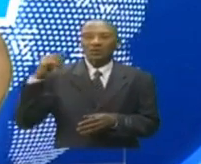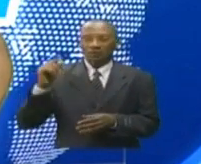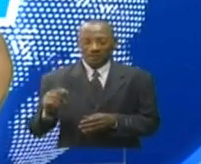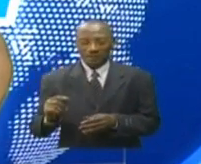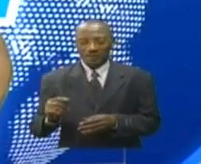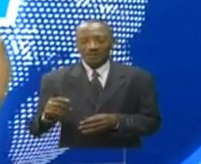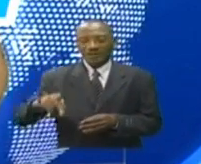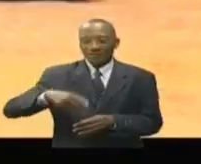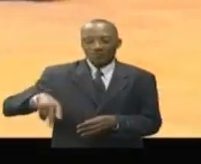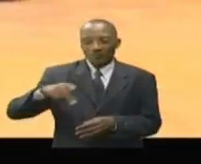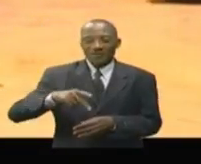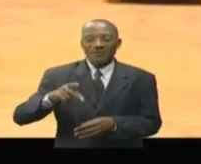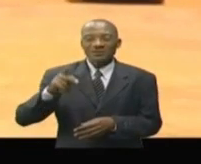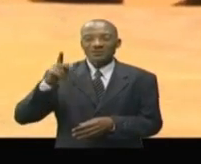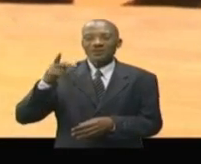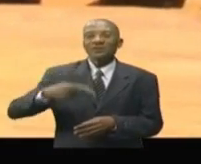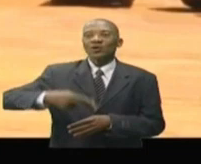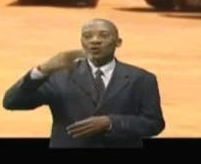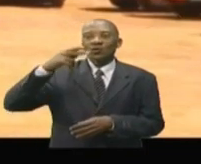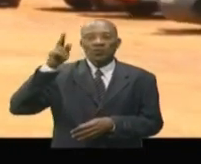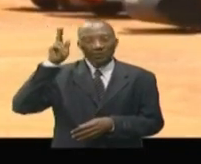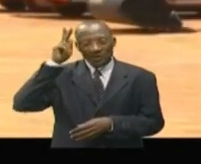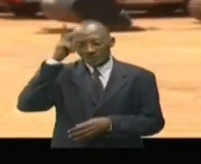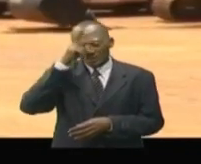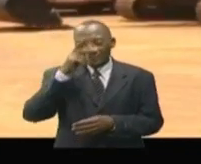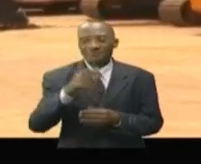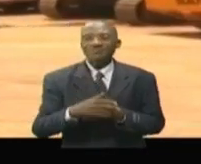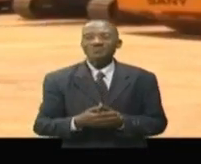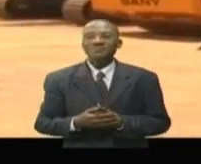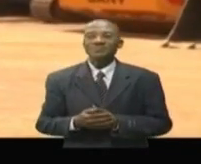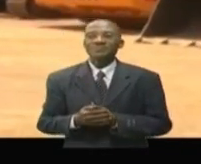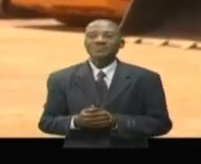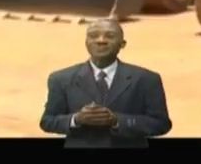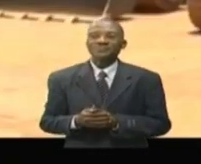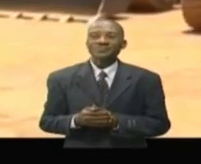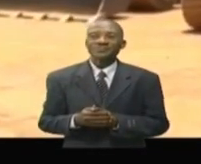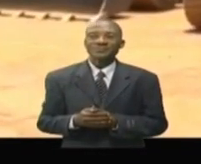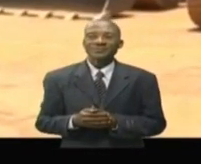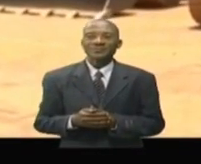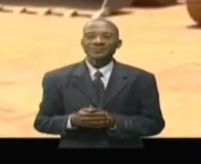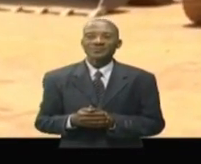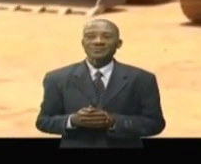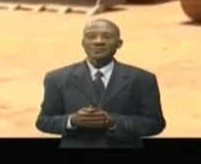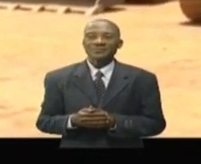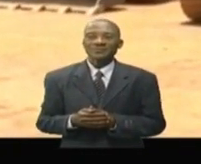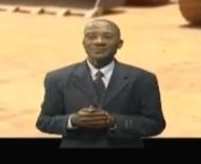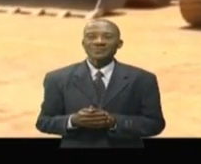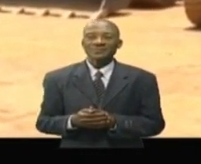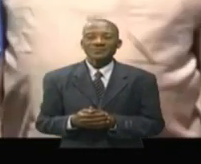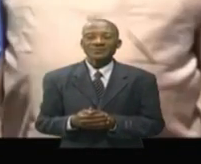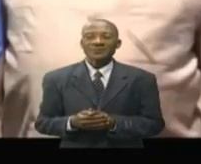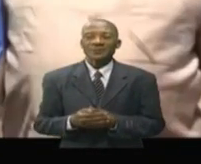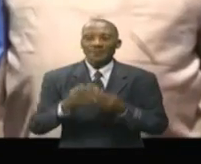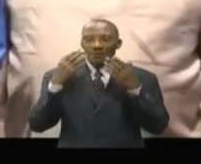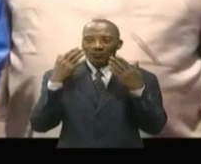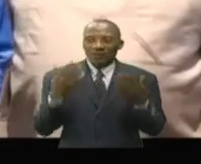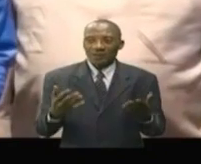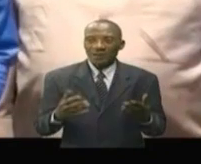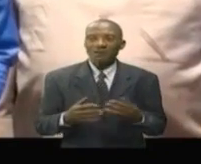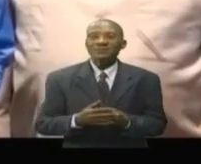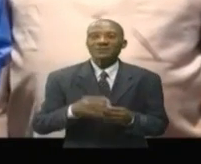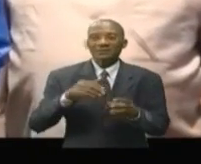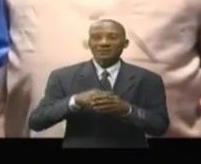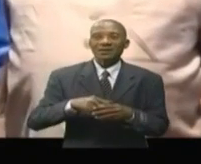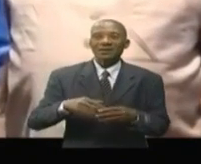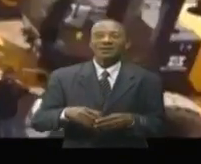Katwe. Dotation d'un atelier complet à l'office des routes, le gouvernement Kiabula prend une option sérieuse pour la réhabilitation